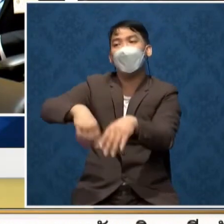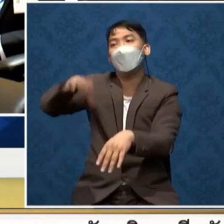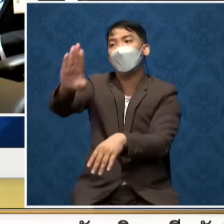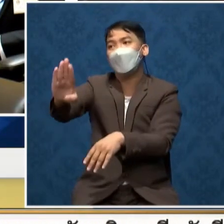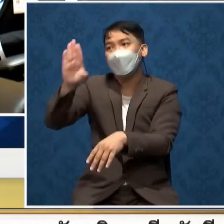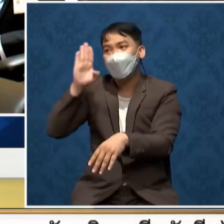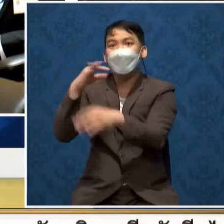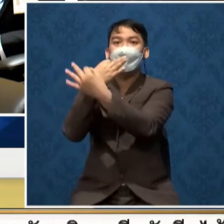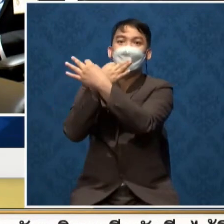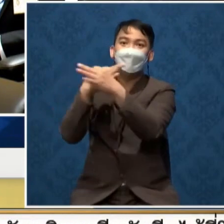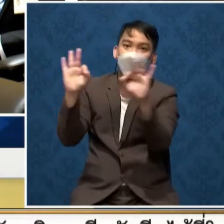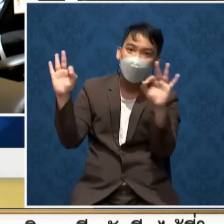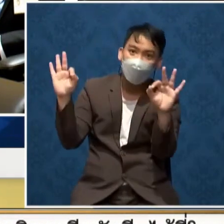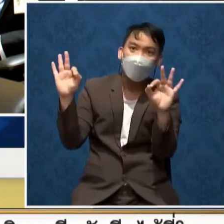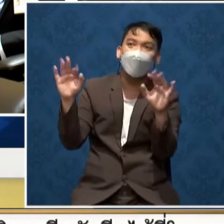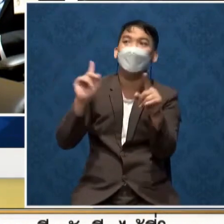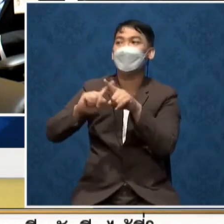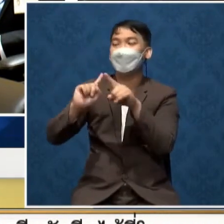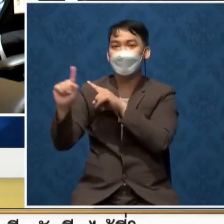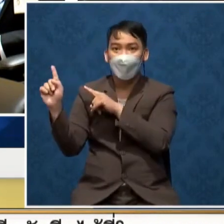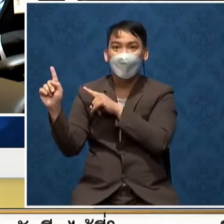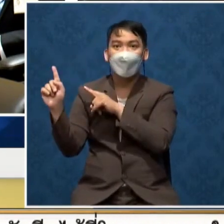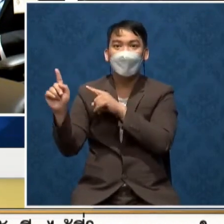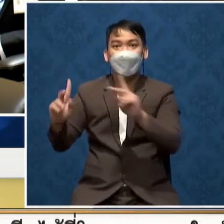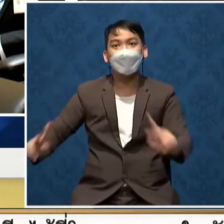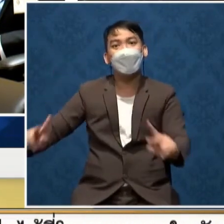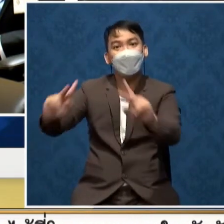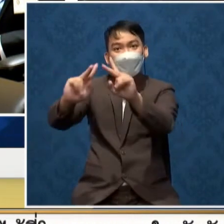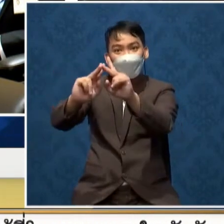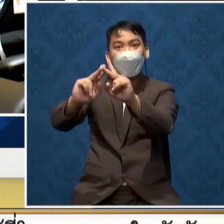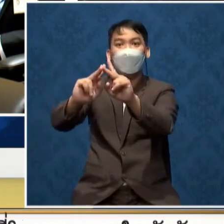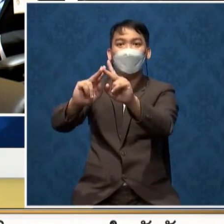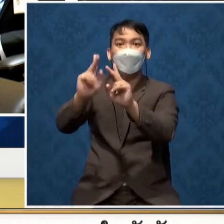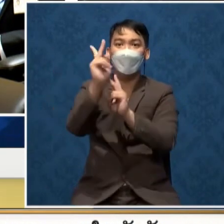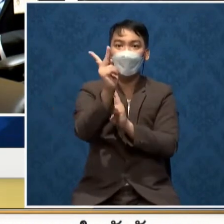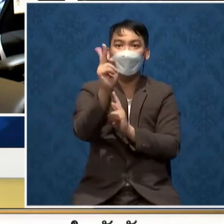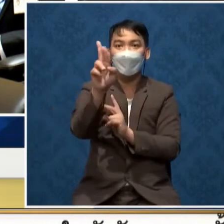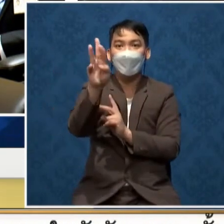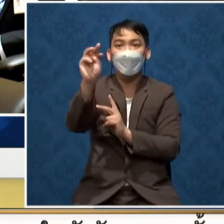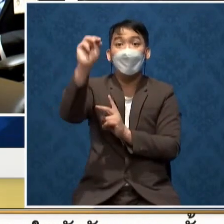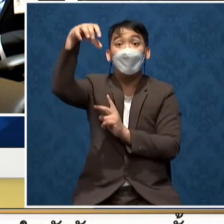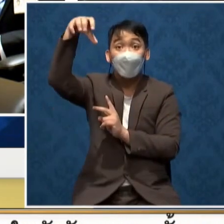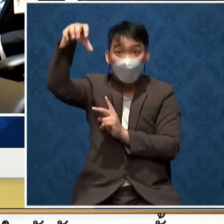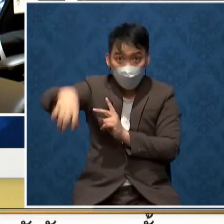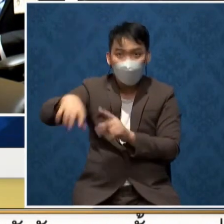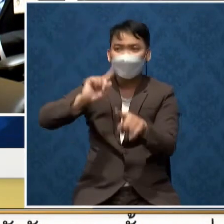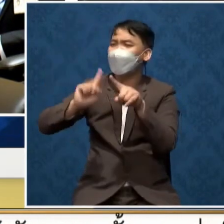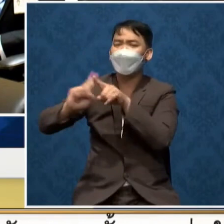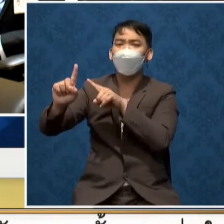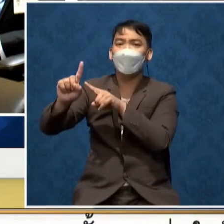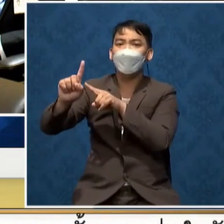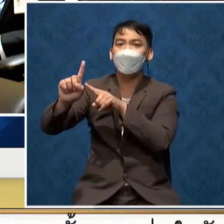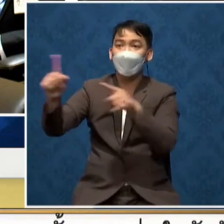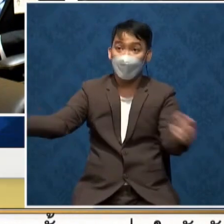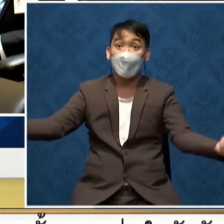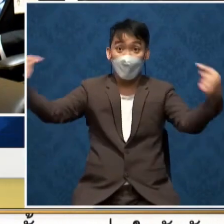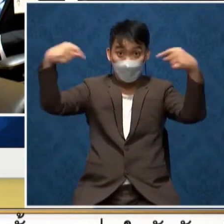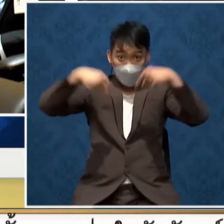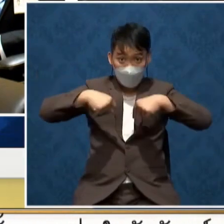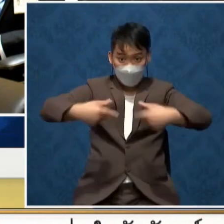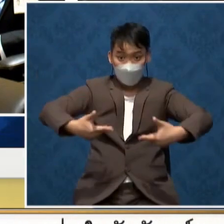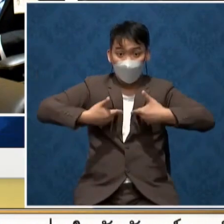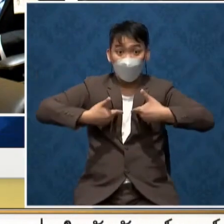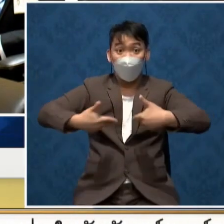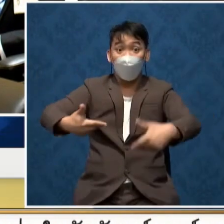นะครับหน่วยรับงบประมาณที่เป็นกระทรวงทบวงกรมต่างๆเนี่ยนะครับได้ขอมาที่ได้ขอมาเบื้องต้น